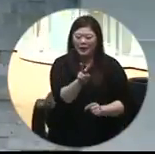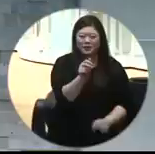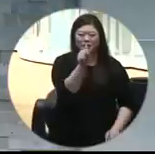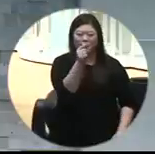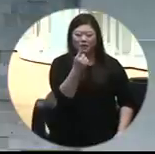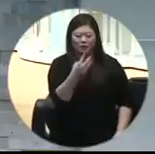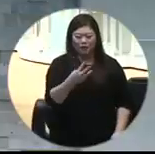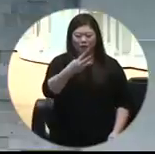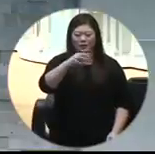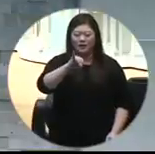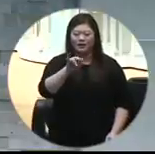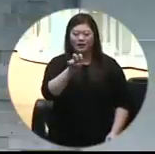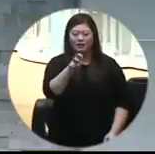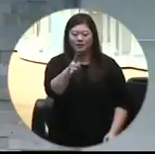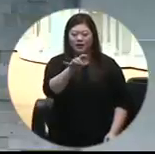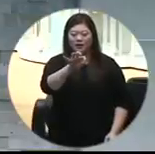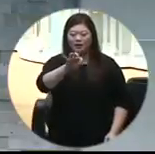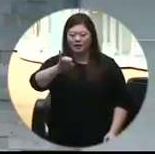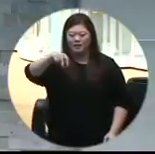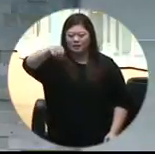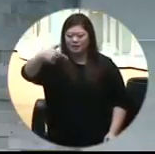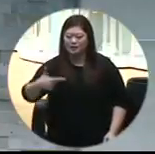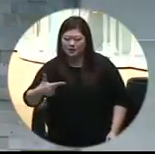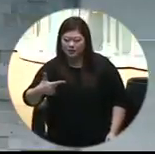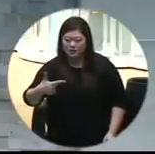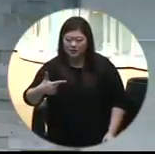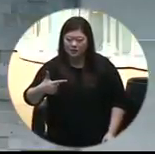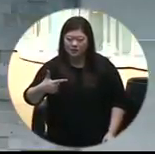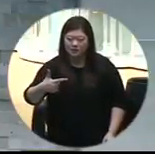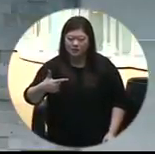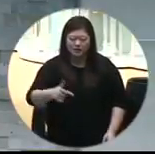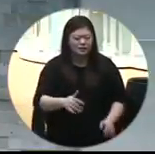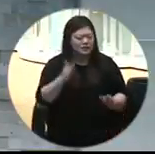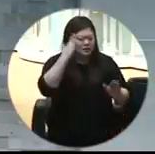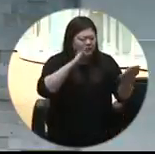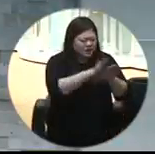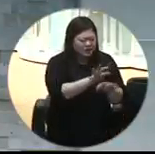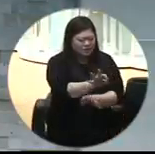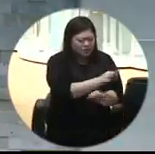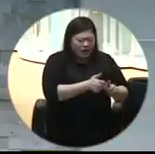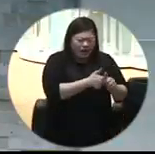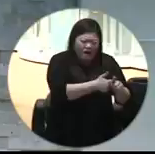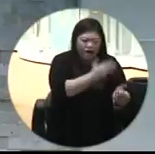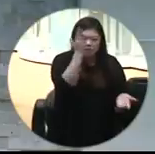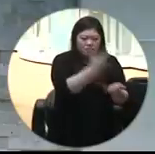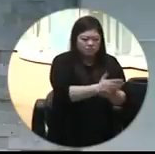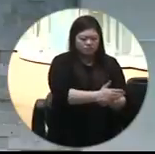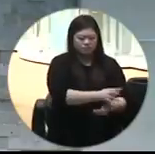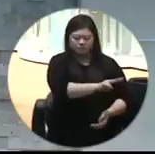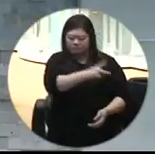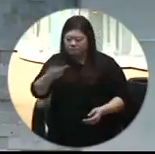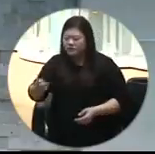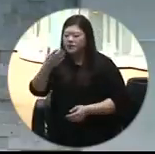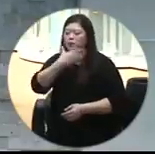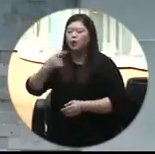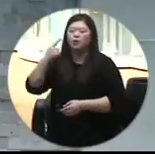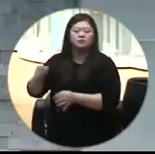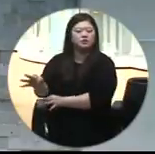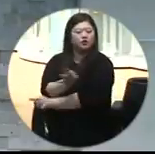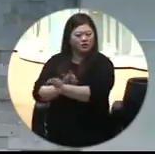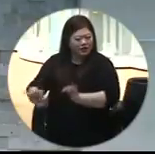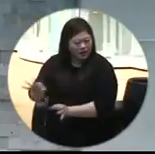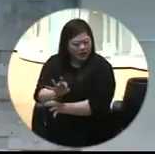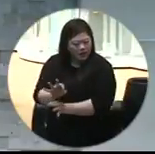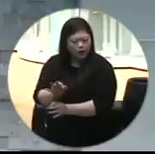이 홀리메이션으로 서겠다는 것입니다. 흑암 경제를 넘어서 복음 경제로, 흑암 경제를 복음